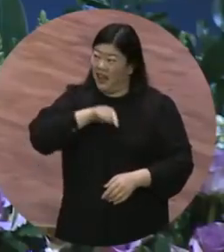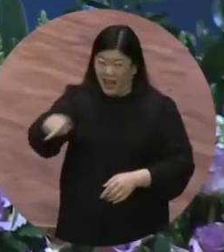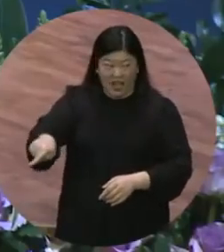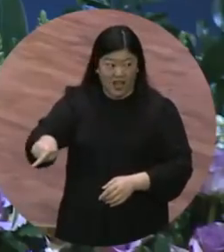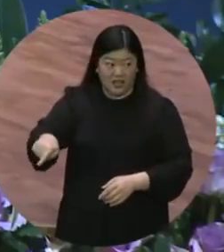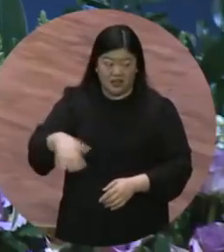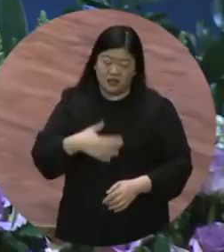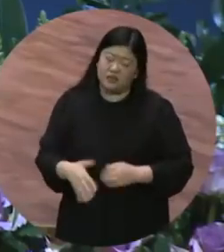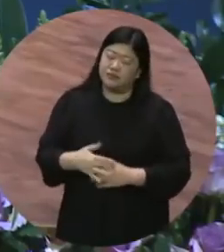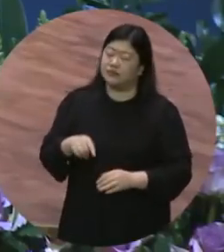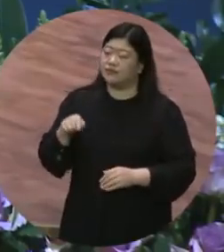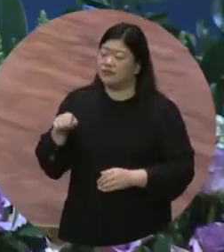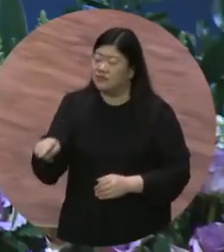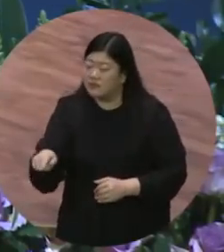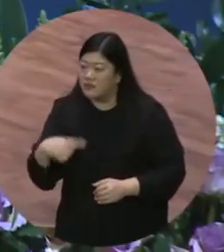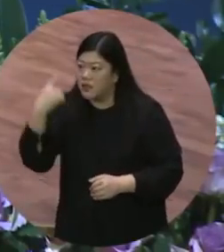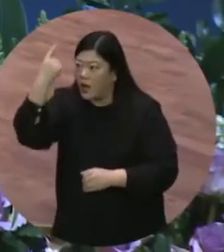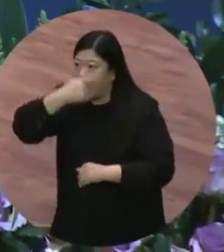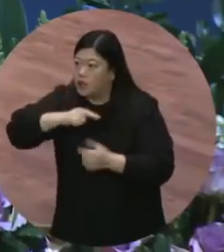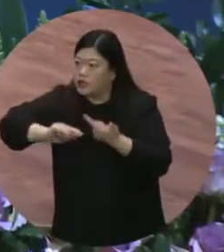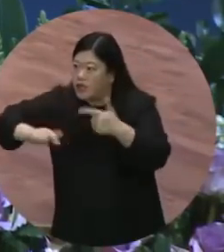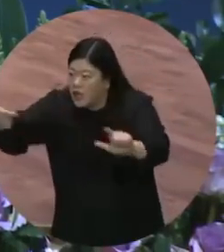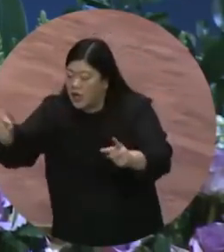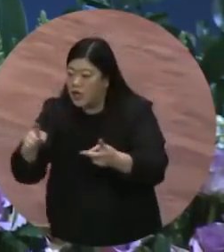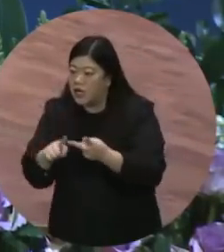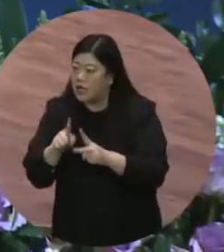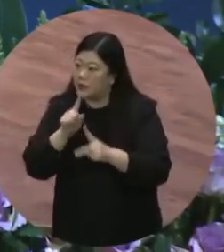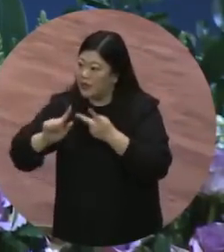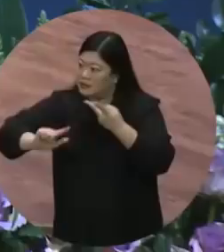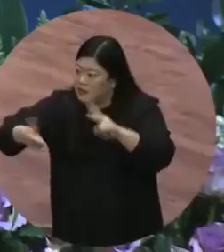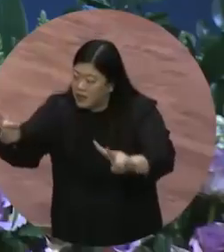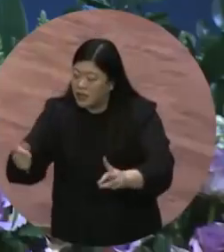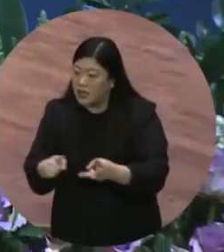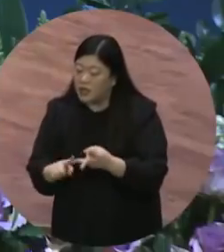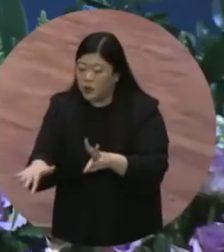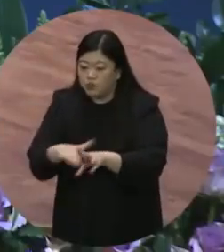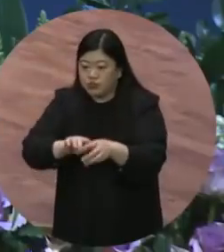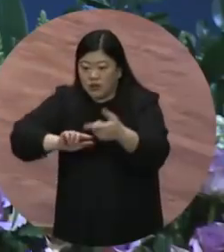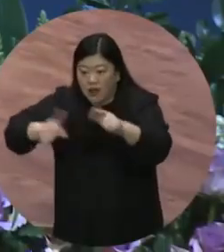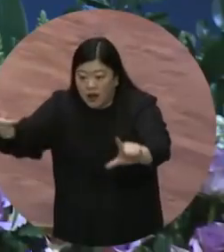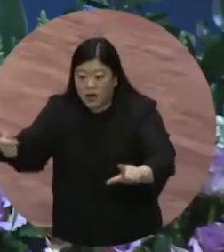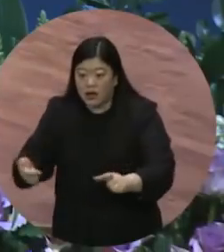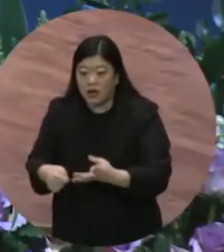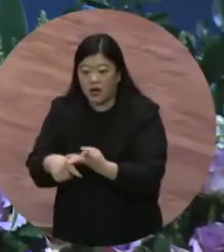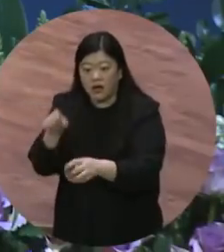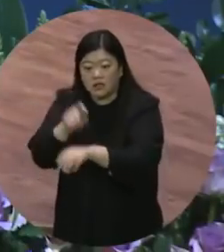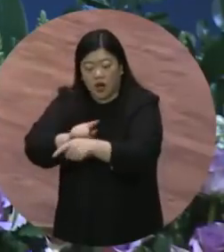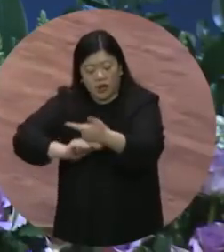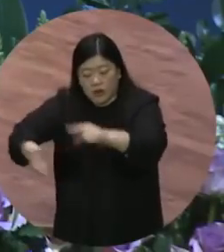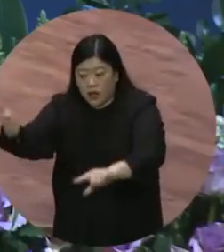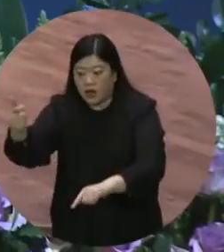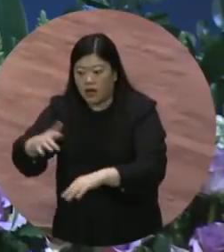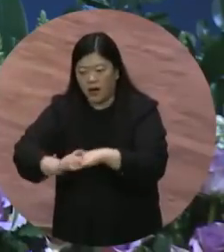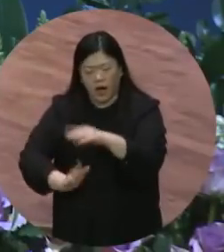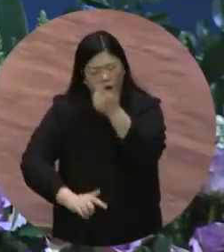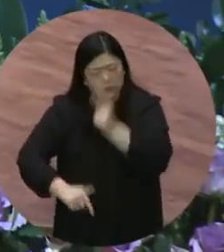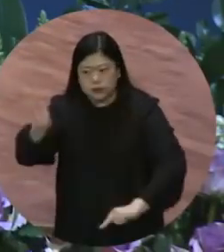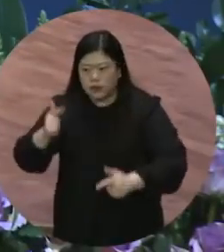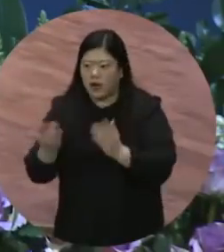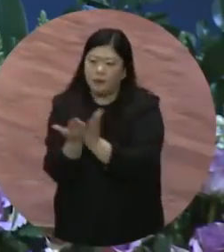다릅니다. 문화 자체가 다릅니다. 그리고 여러분 보시면 알겠지만 저 밑에 있지만 갈대아 우르서부터 저